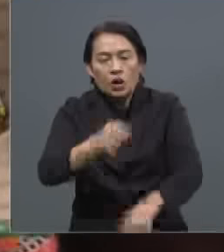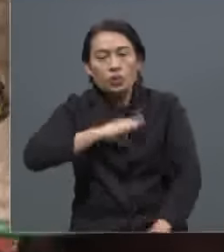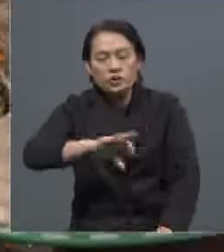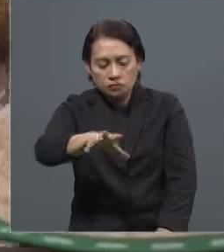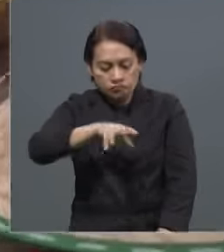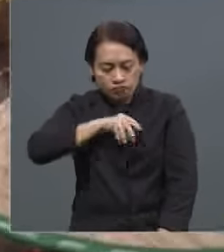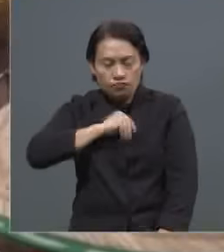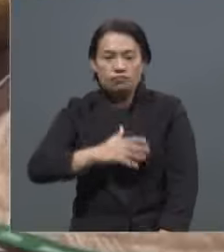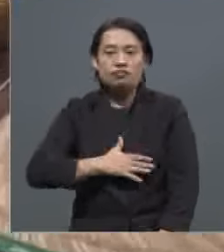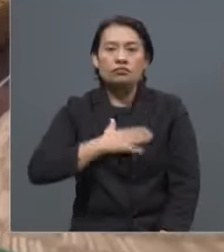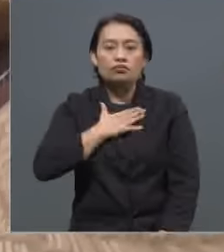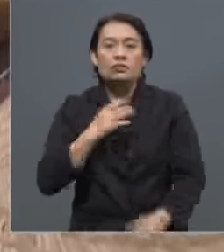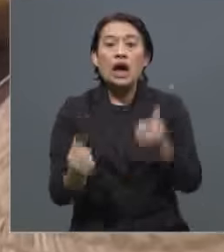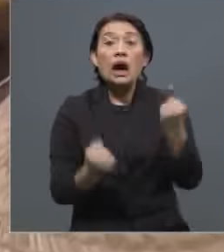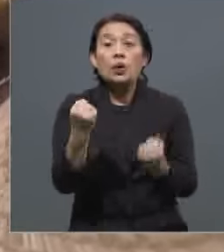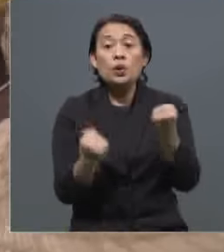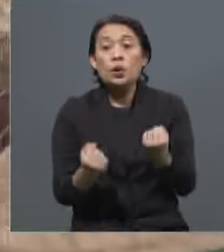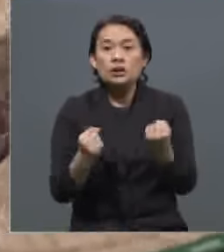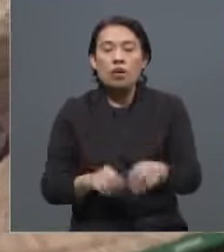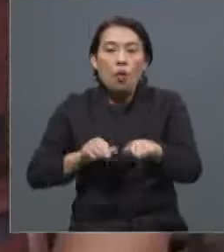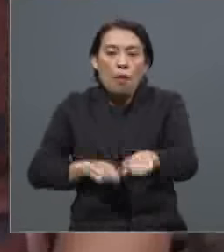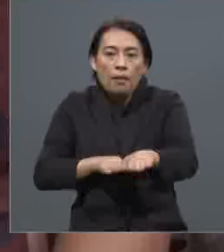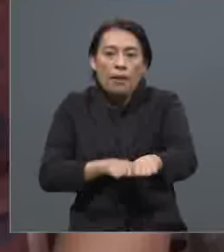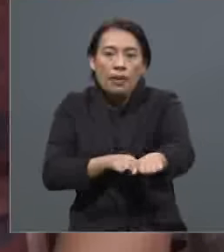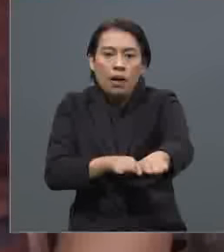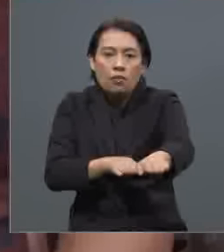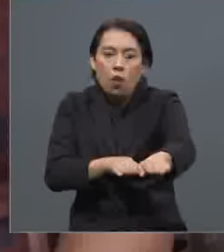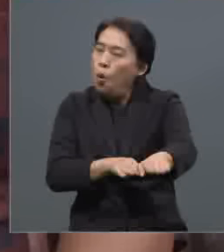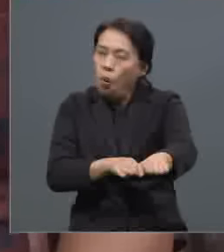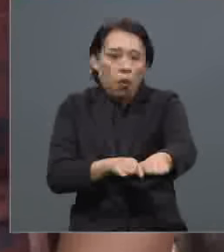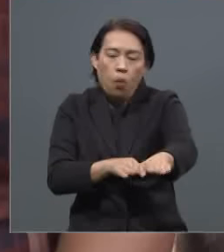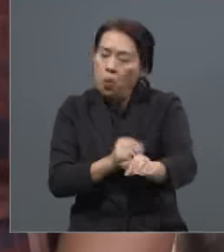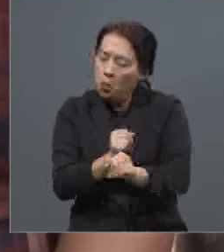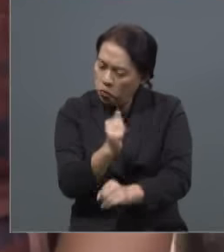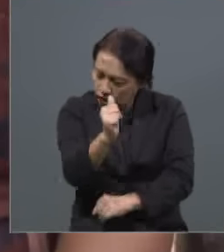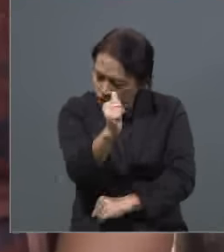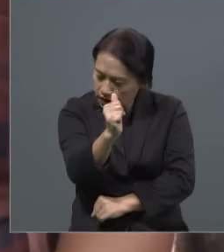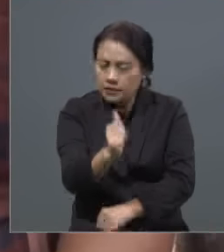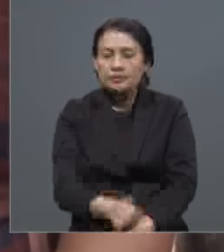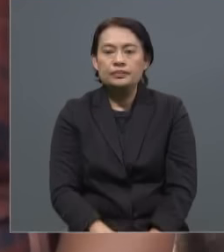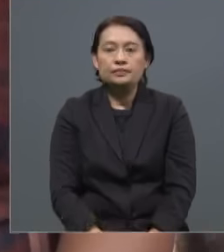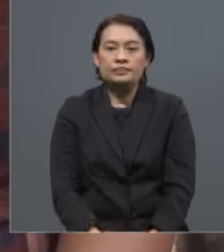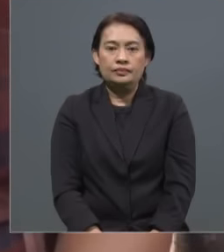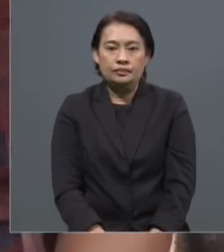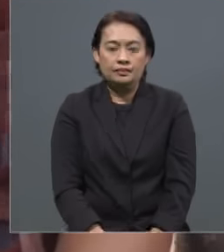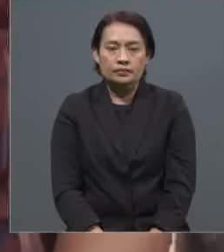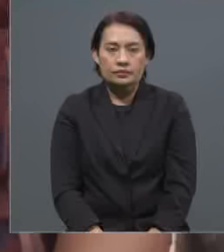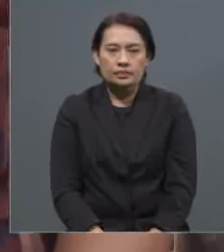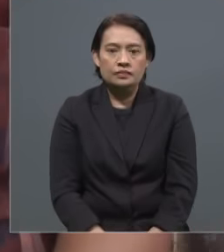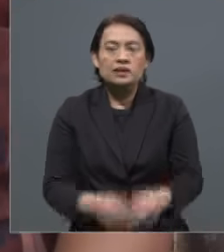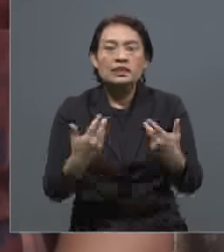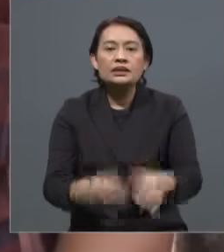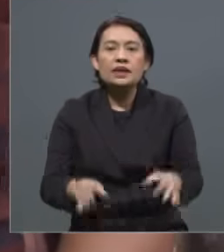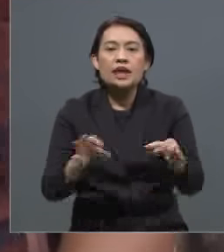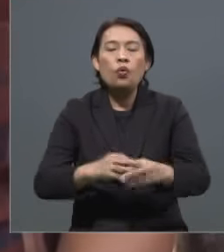อ้รถแห่นะรถแห่โอยทำได้ดีมากเลยดีมากๆแล้วจังหวะเนี่ยมันเล้าใ